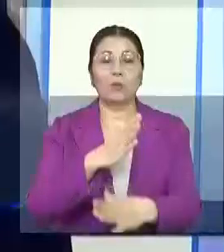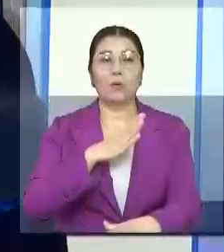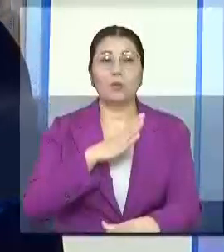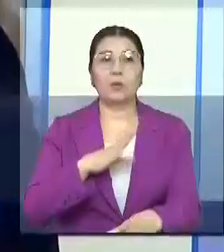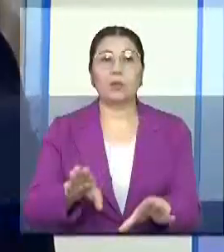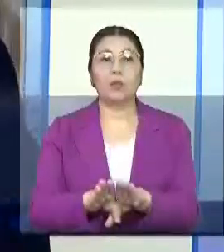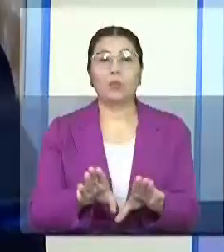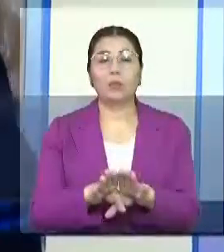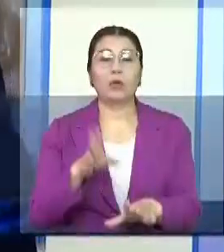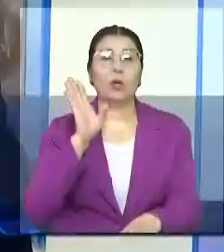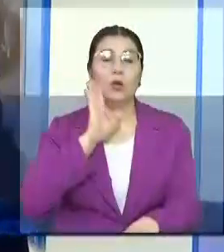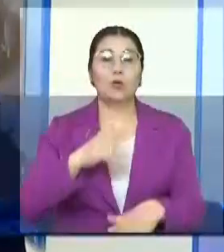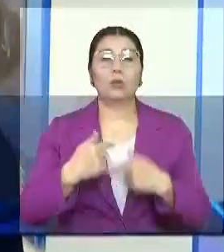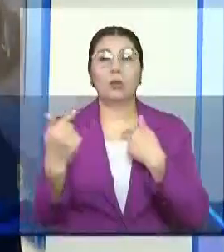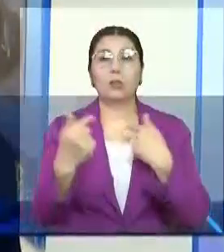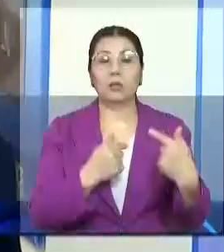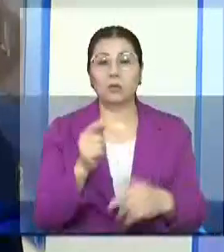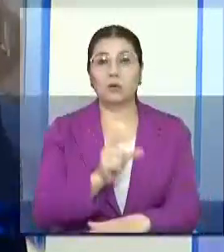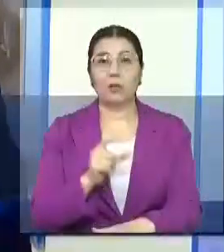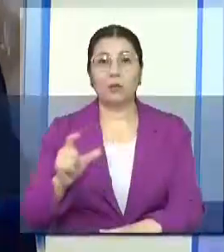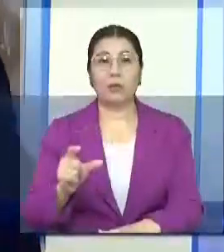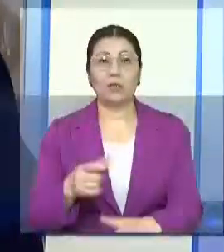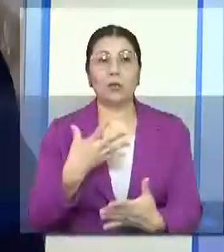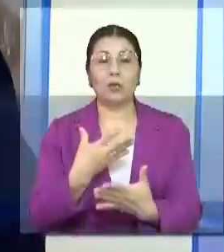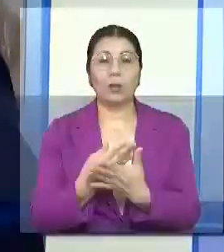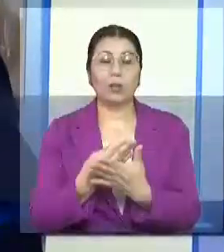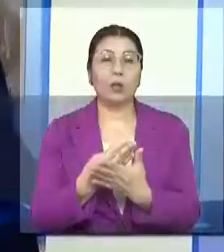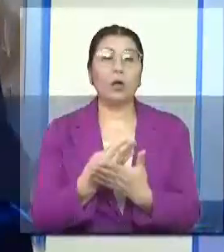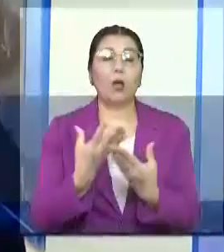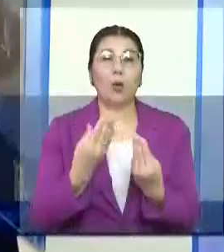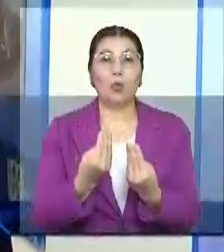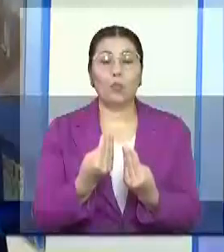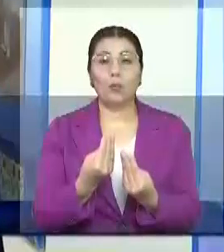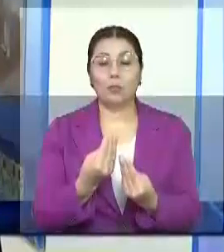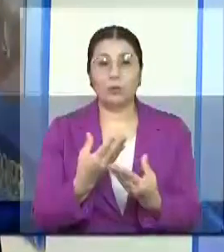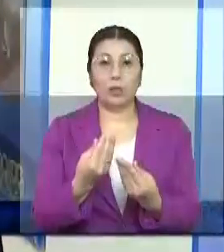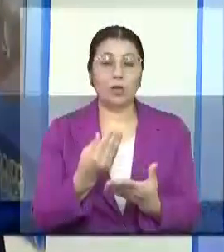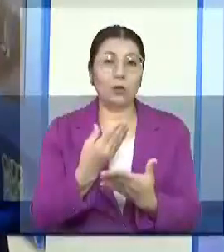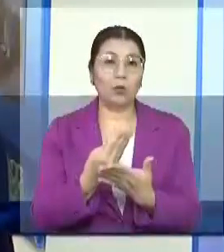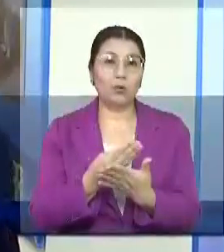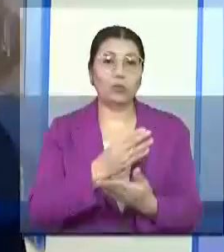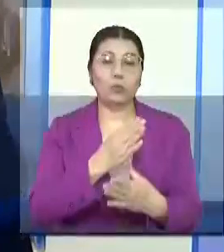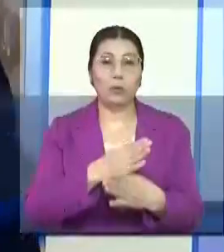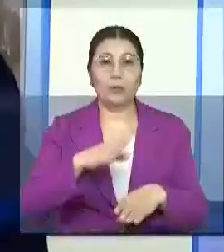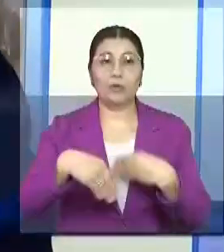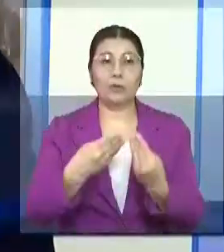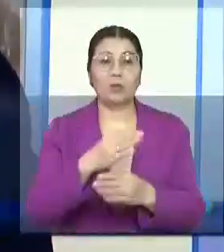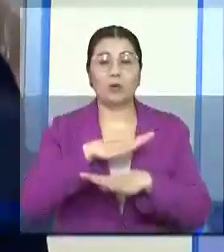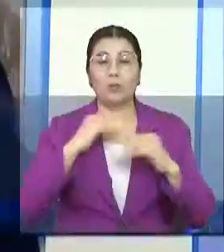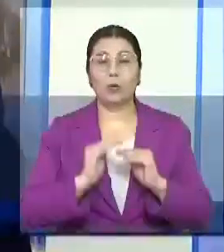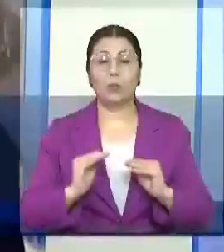су тасқынынан зардап шеккен азаматтарға тағы да өз көмегімізді берейік деп бірнеше азаматтарға, мына көп